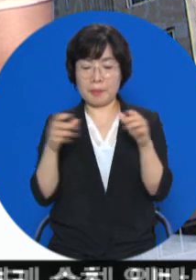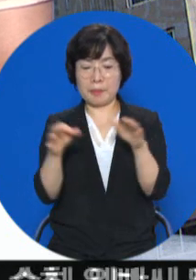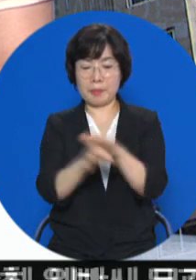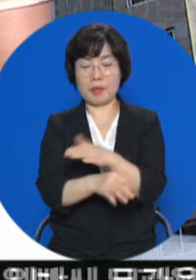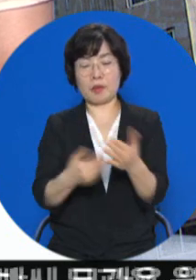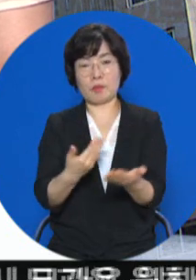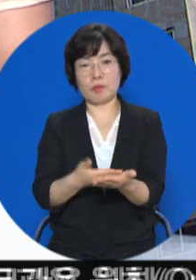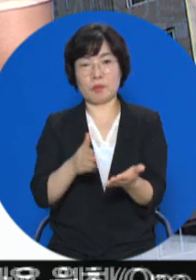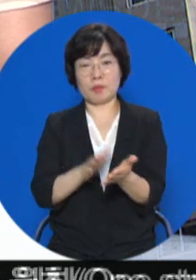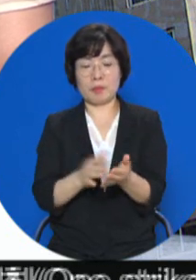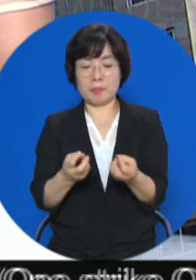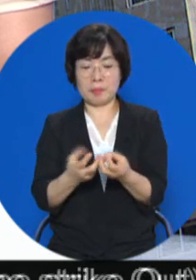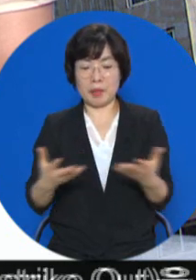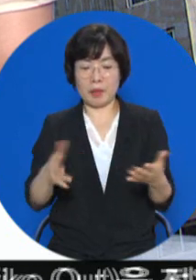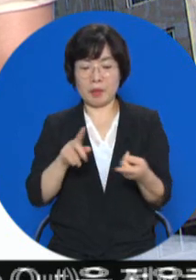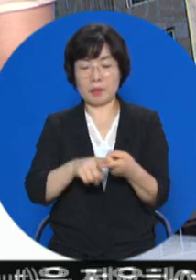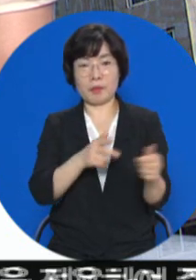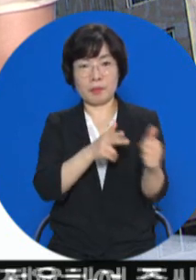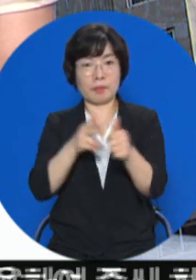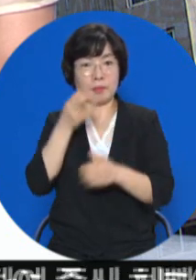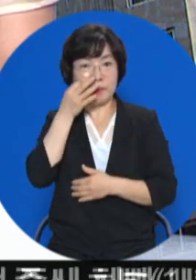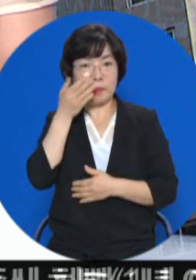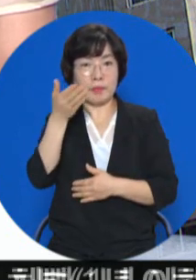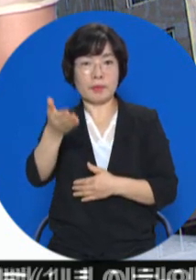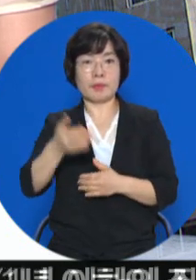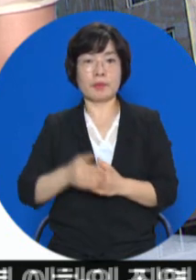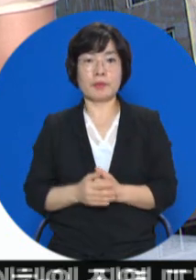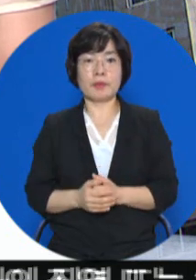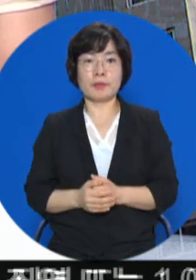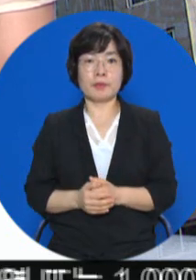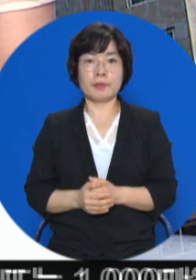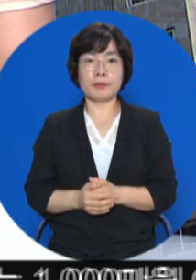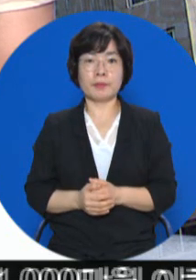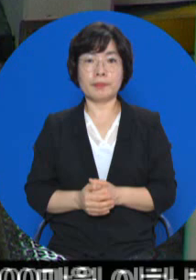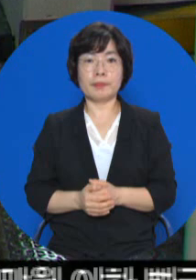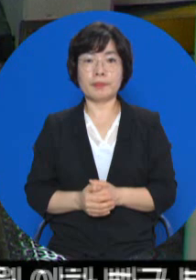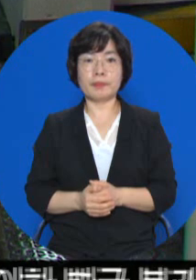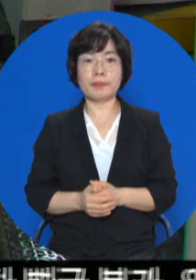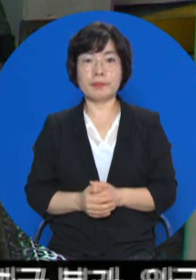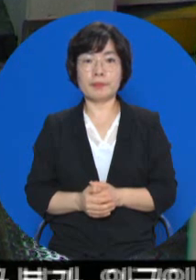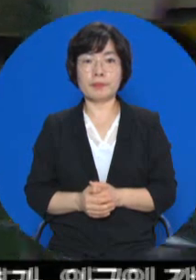수밖에 없습니다. 조희원 기자가 집중 취재했습니다.